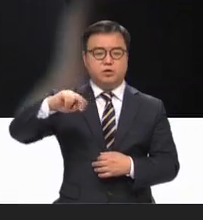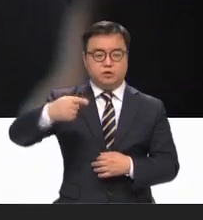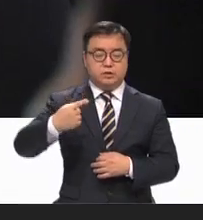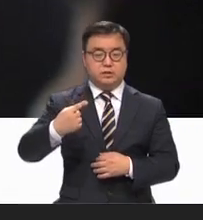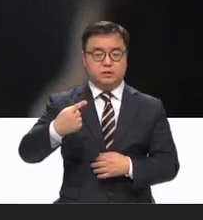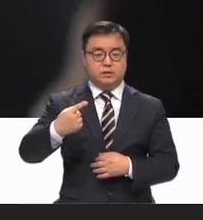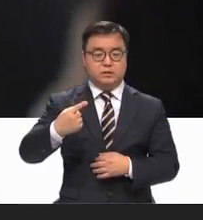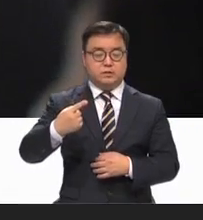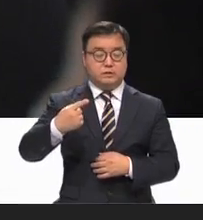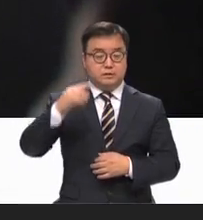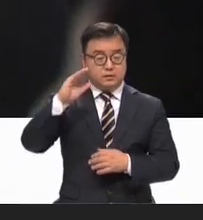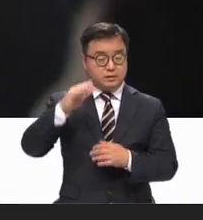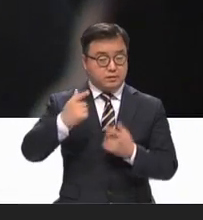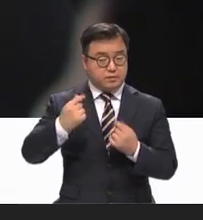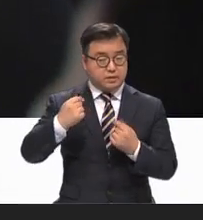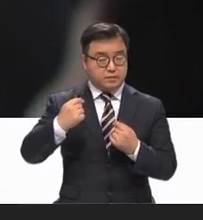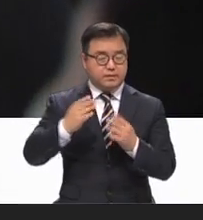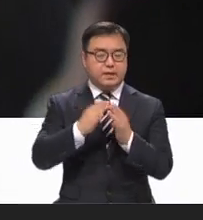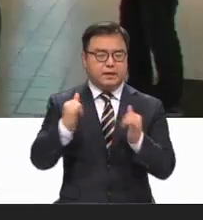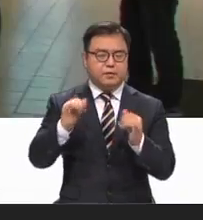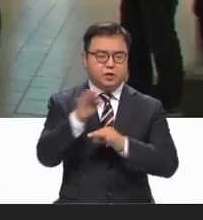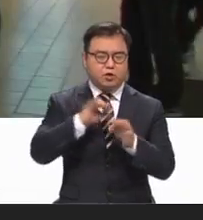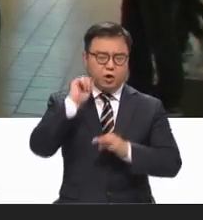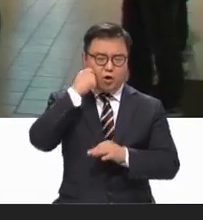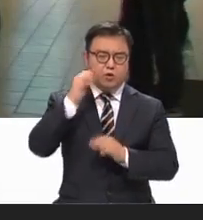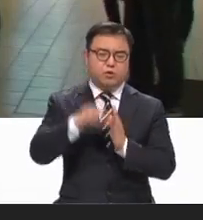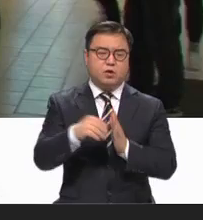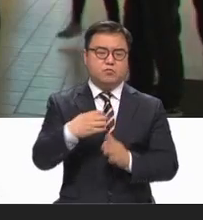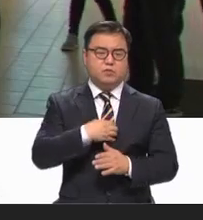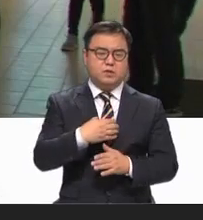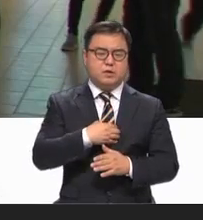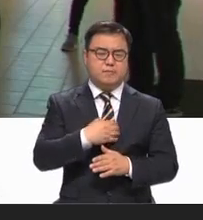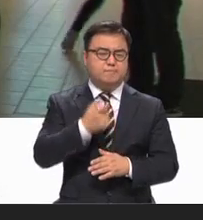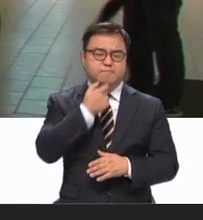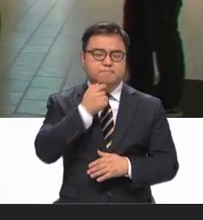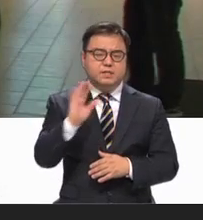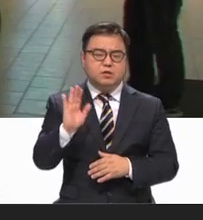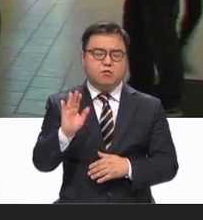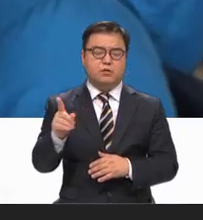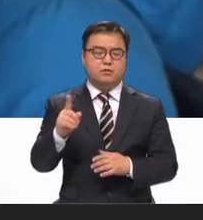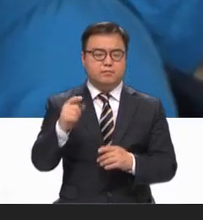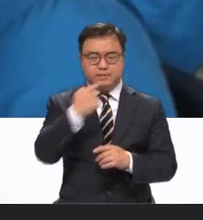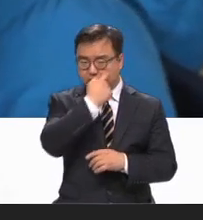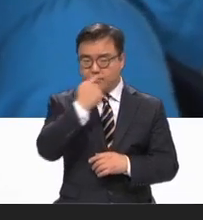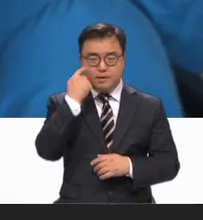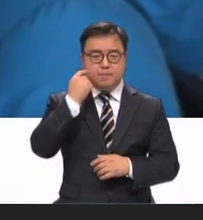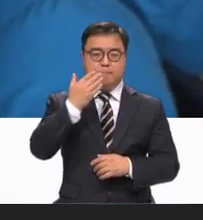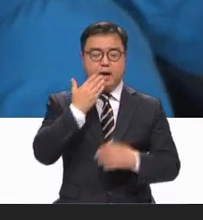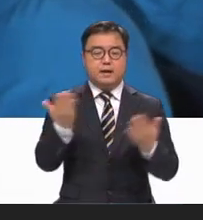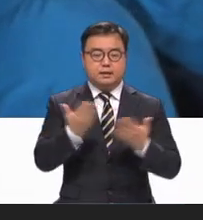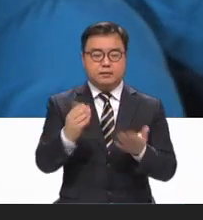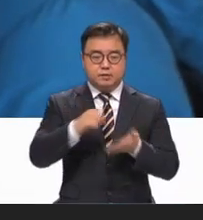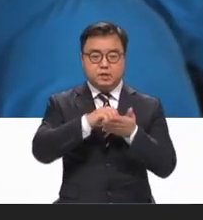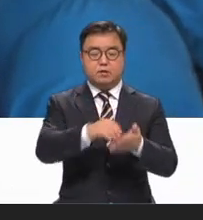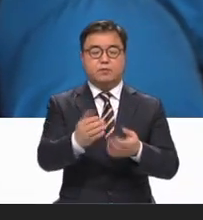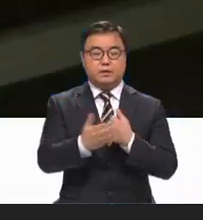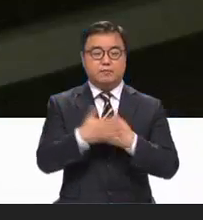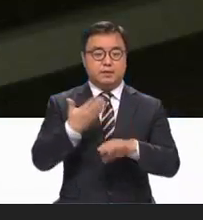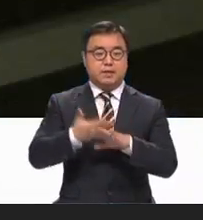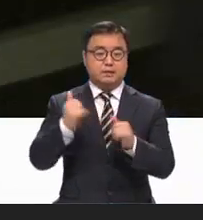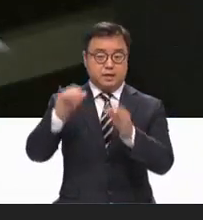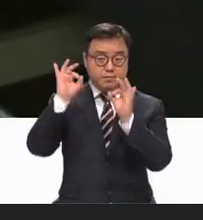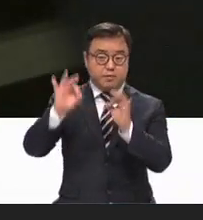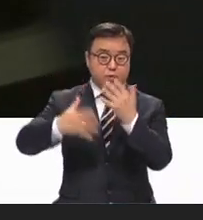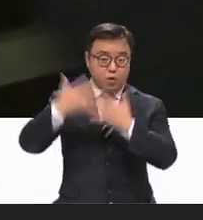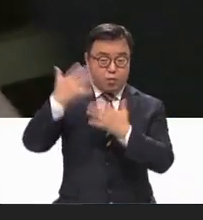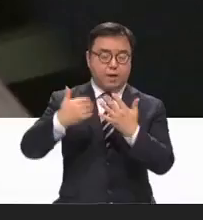모험, 그러니까 위험도가 높은 선택을 싫어하고 검증된 선택만 하려고 하기 때문에 네. 남들이 다 보는 영화에 같이 보는 겁니다.